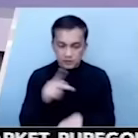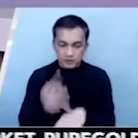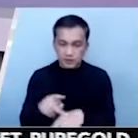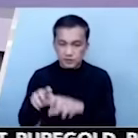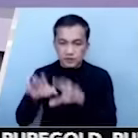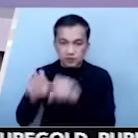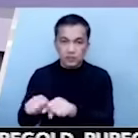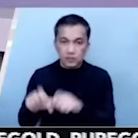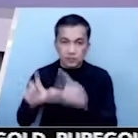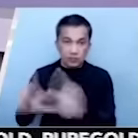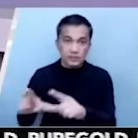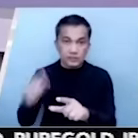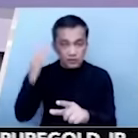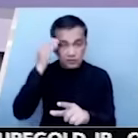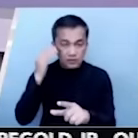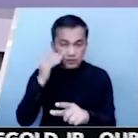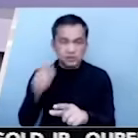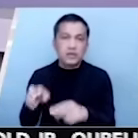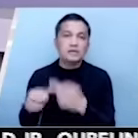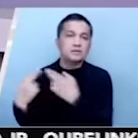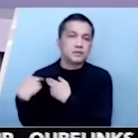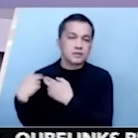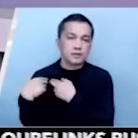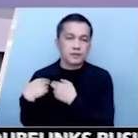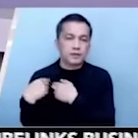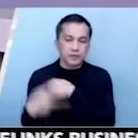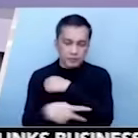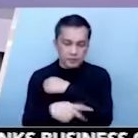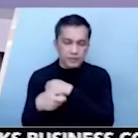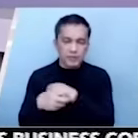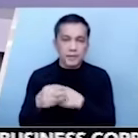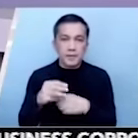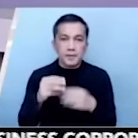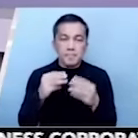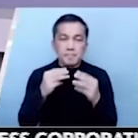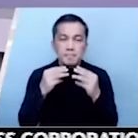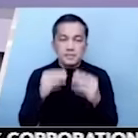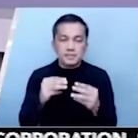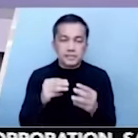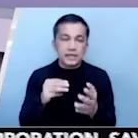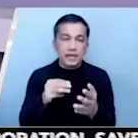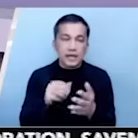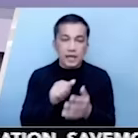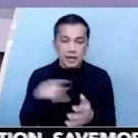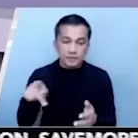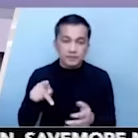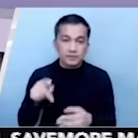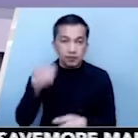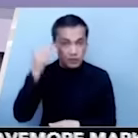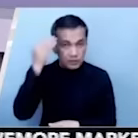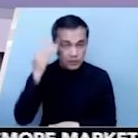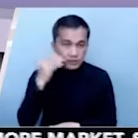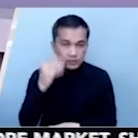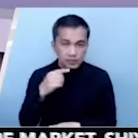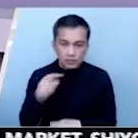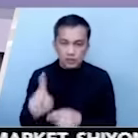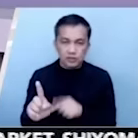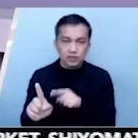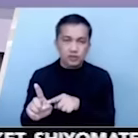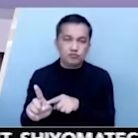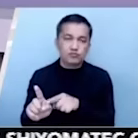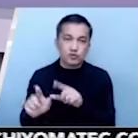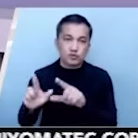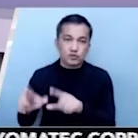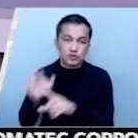Koreano na sangkot umano sa mga pang-hack ng messaging app sa South Korea. Ang natimbog na suspect nasa red notice ng